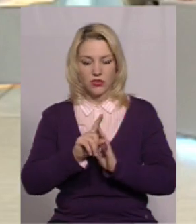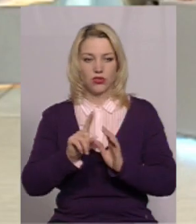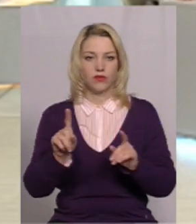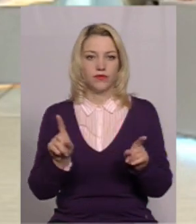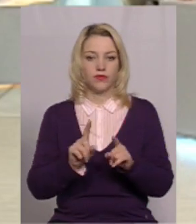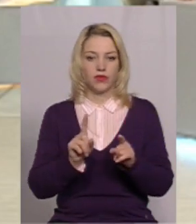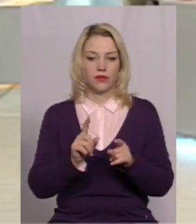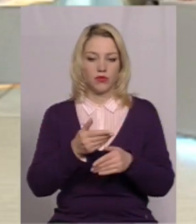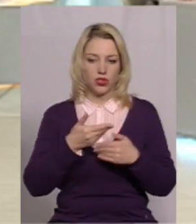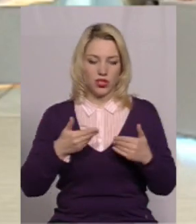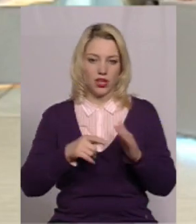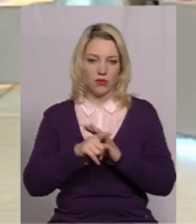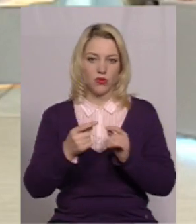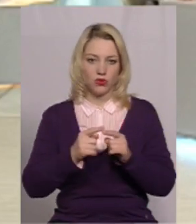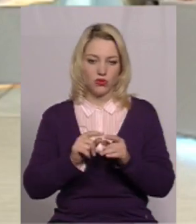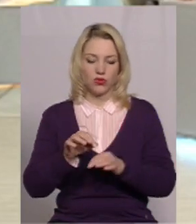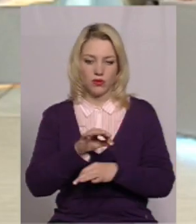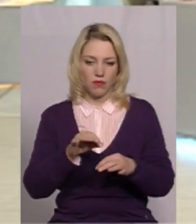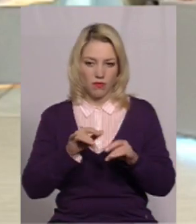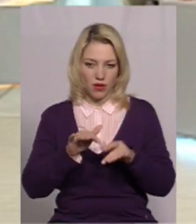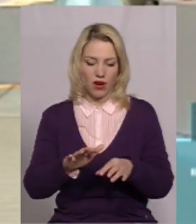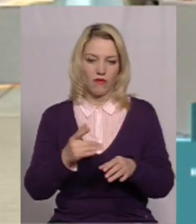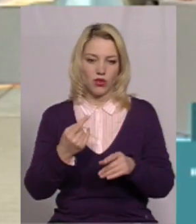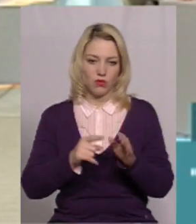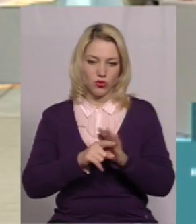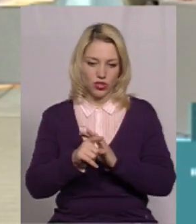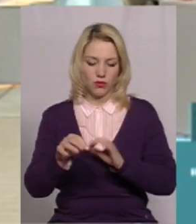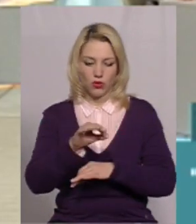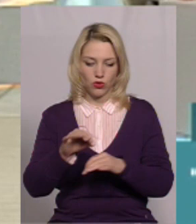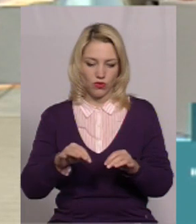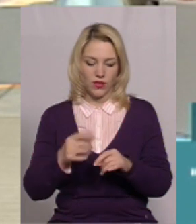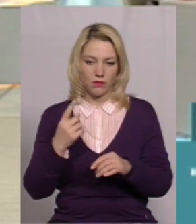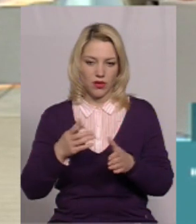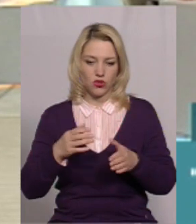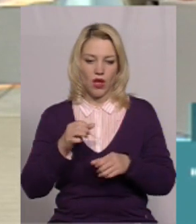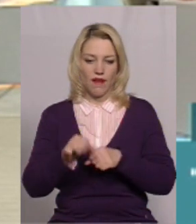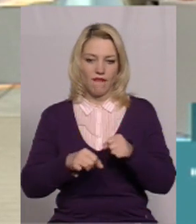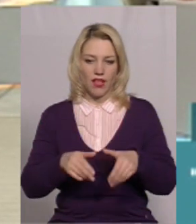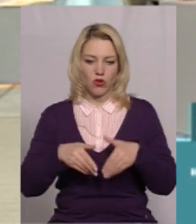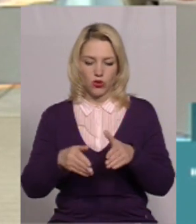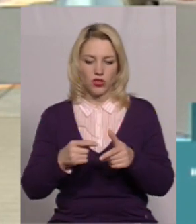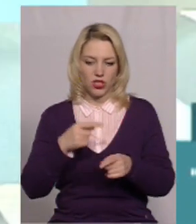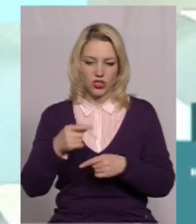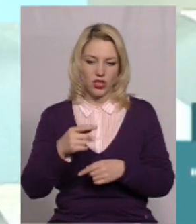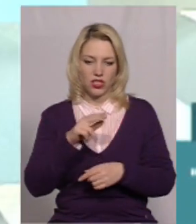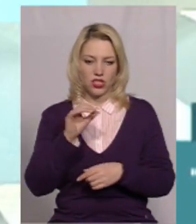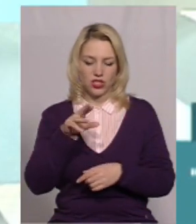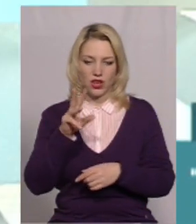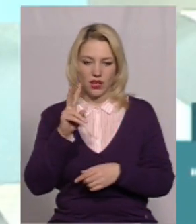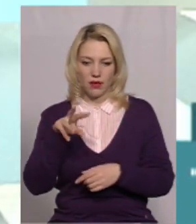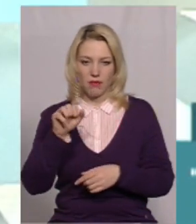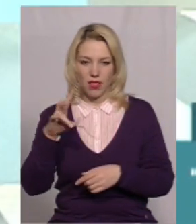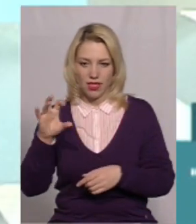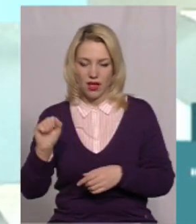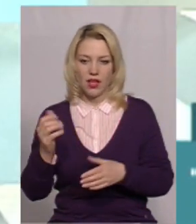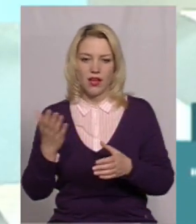розпочинаємо цю справу і почали проєктувати першу велодоріжку через парк Чекмана, яка з'єднала мікрорайон Гречани з